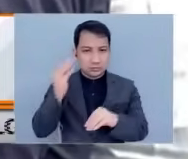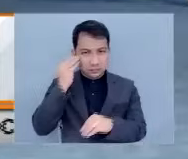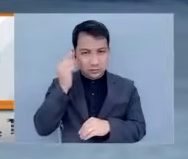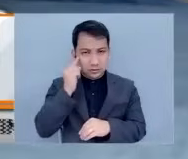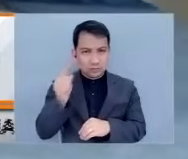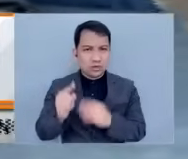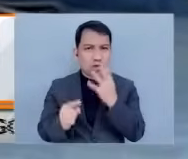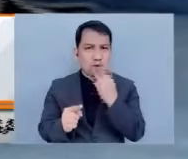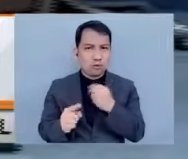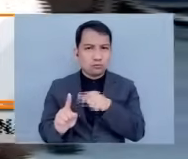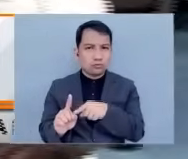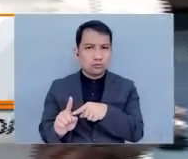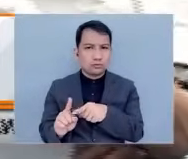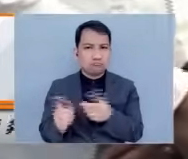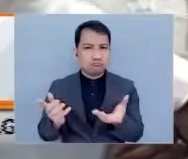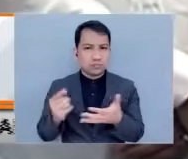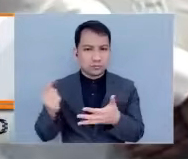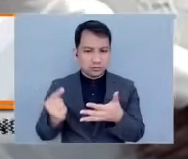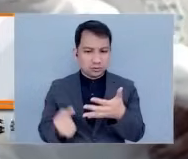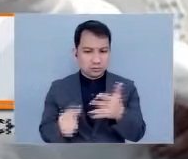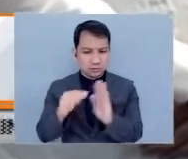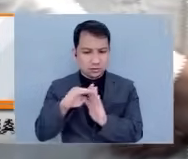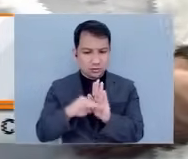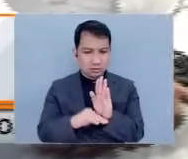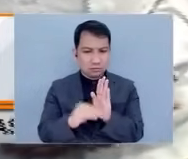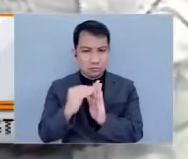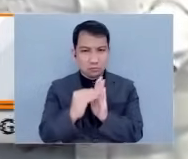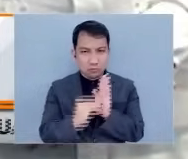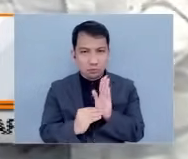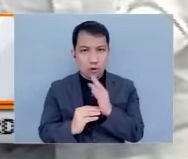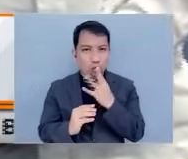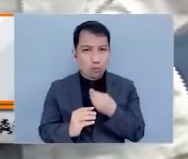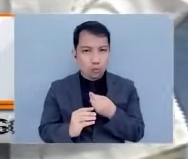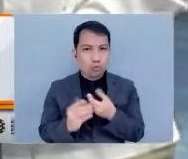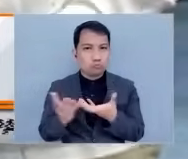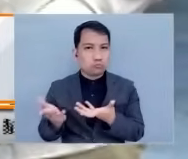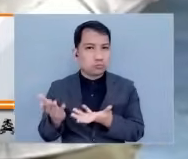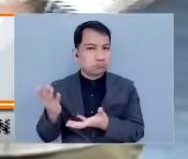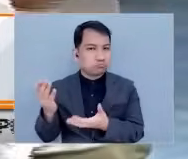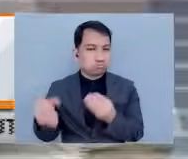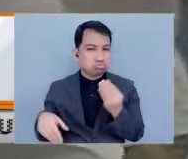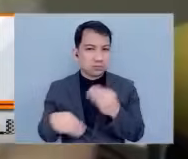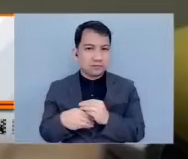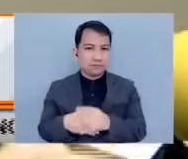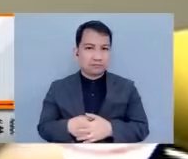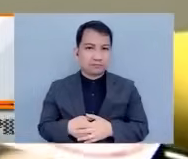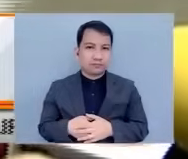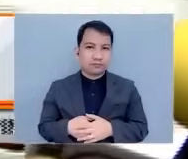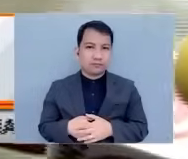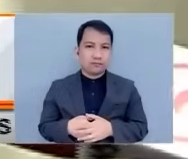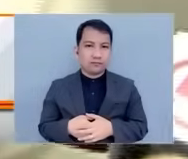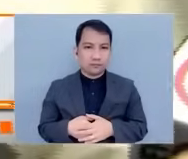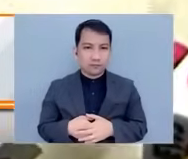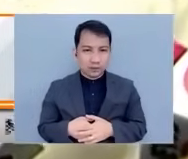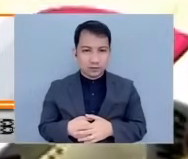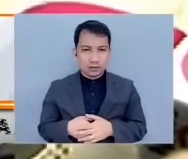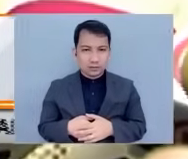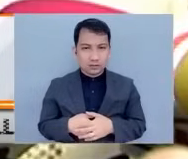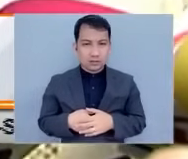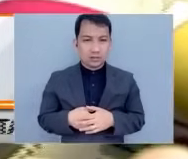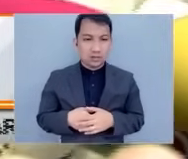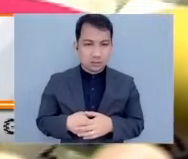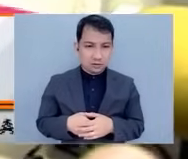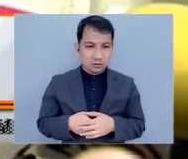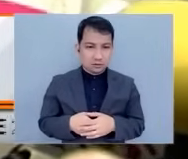sino o sino-sino ang nasa likod nito. Ang sigurado lang daw. Alam mo naman, there's a concerted effort to discredit the